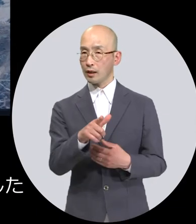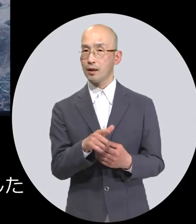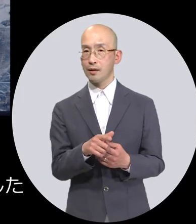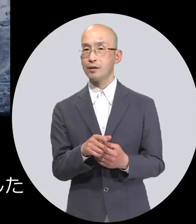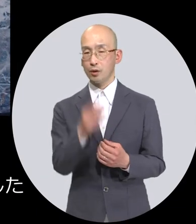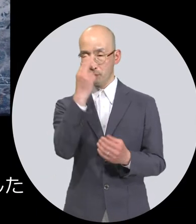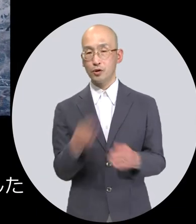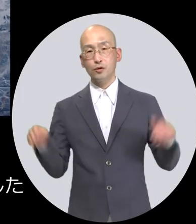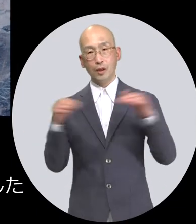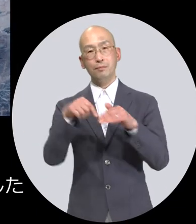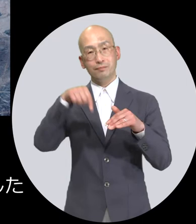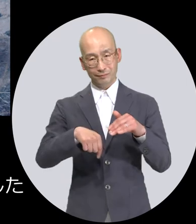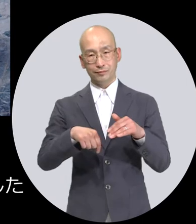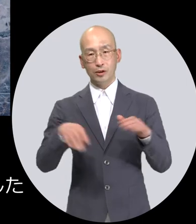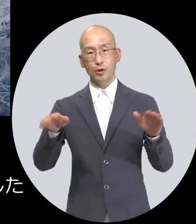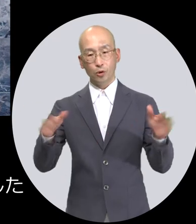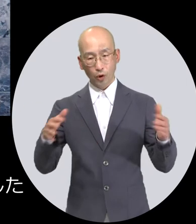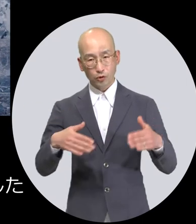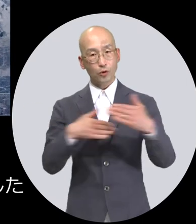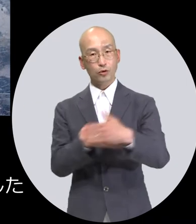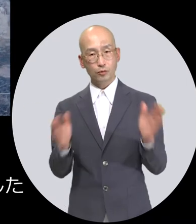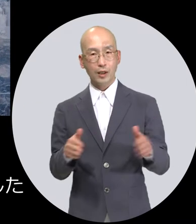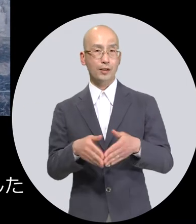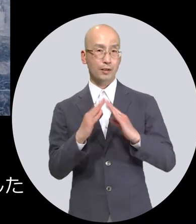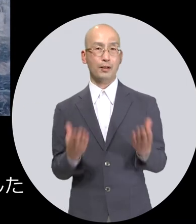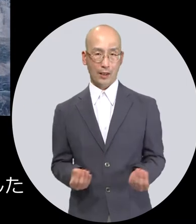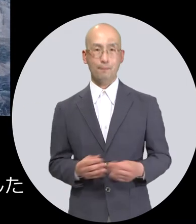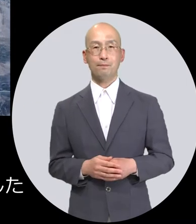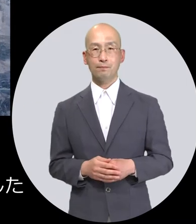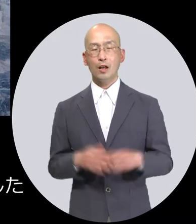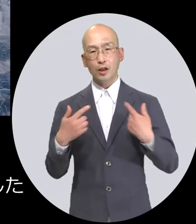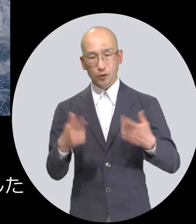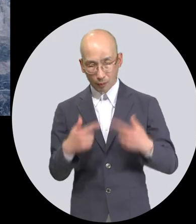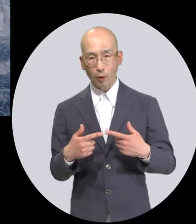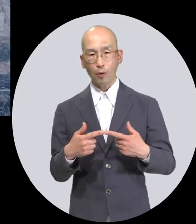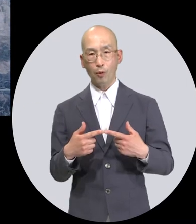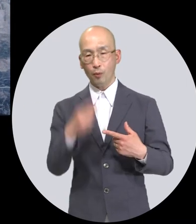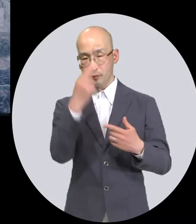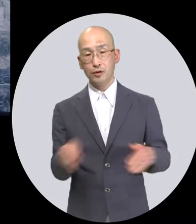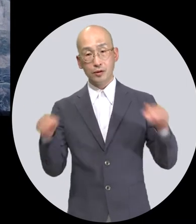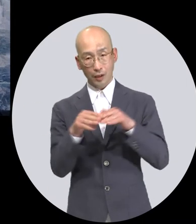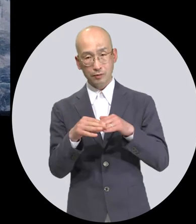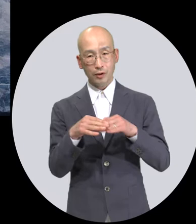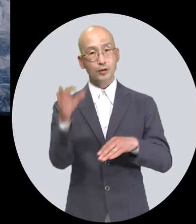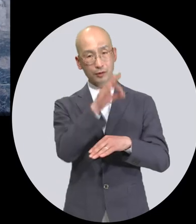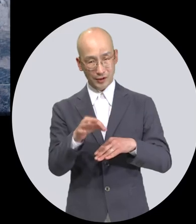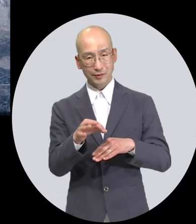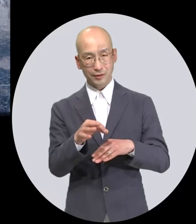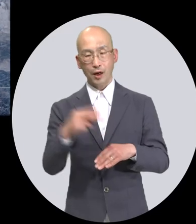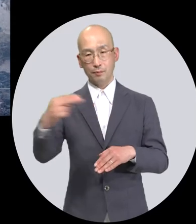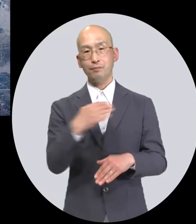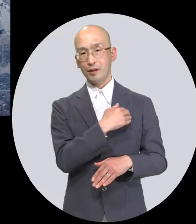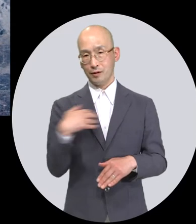リニューアルを機に、この美術館にはコレクションルームというものができました。いつでもこの美術館のコレ